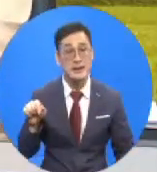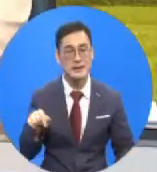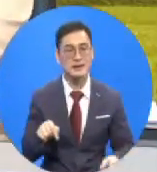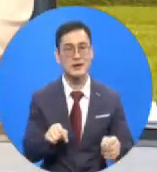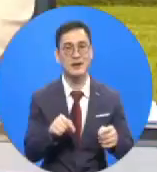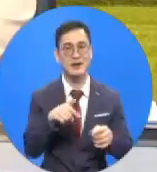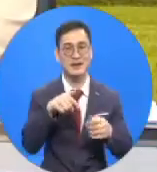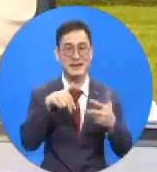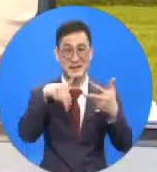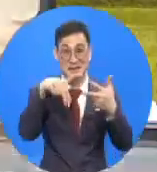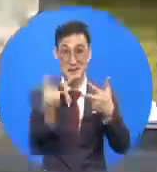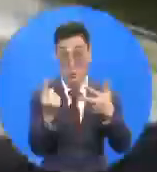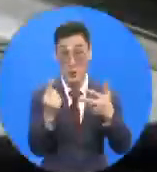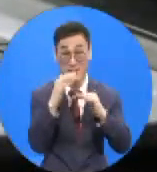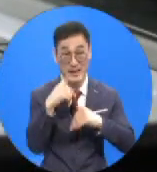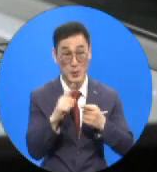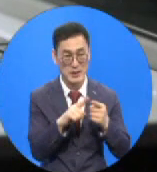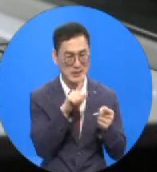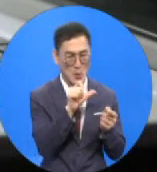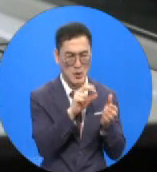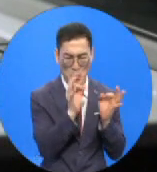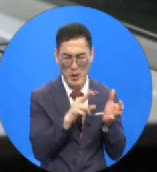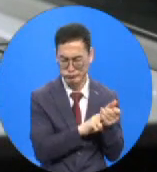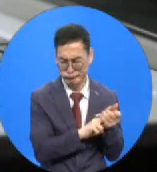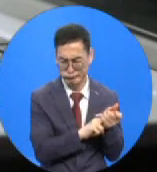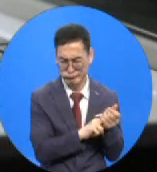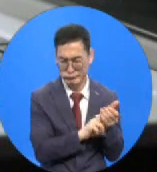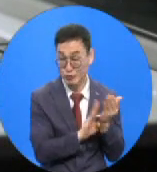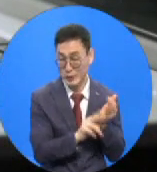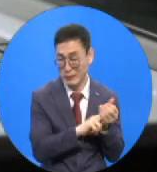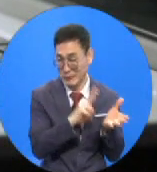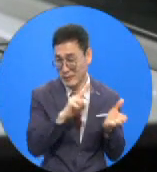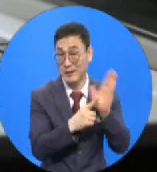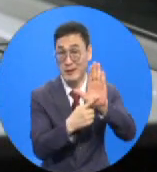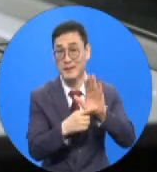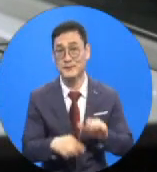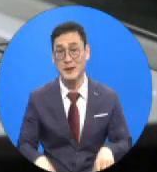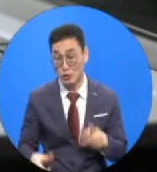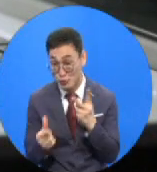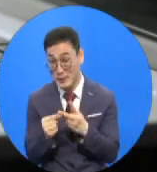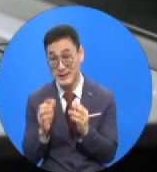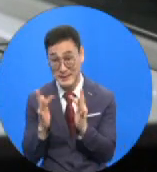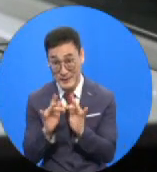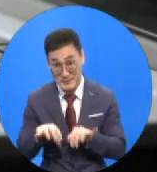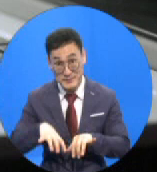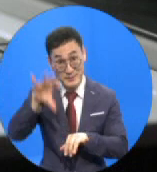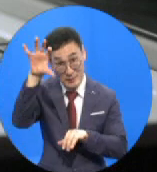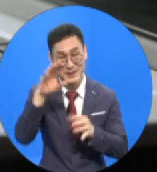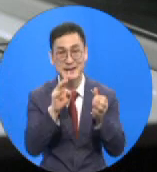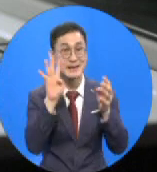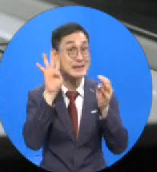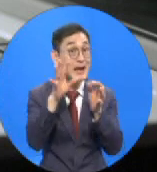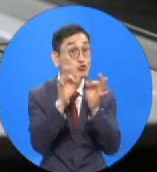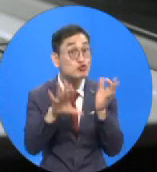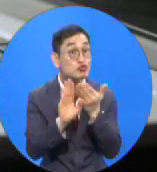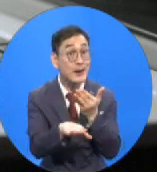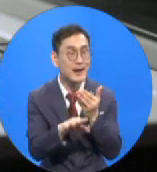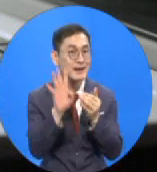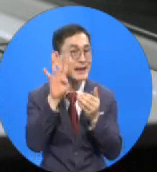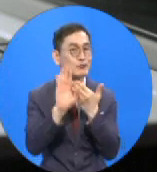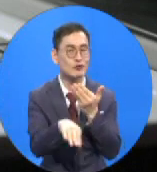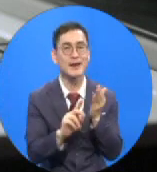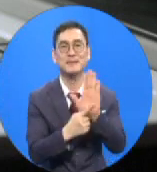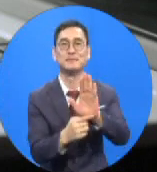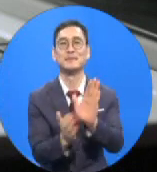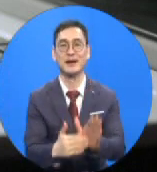됐다고 하더라구요 그 2분이 보니까 지금까지 약 4번에 글을 올리시고 같아요 뭐라 근데 청와대가 이걸 좀 뒤늦게 이 벌레 글을